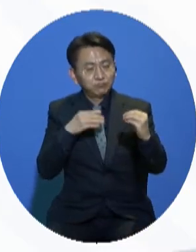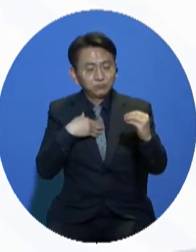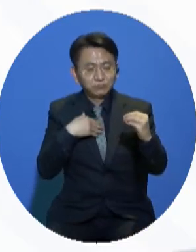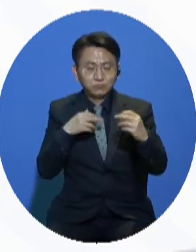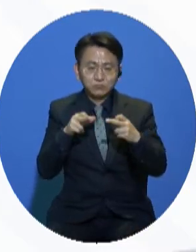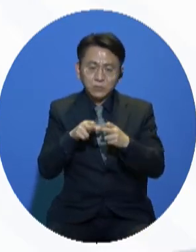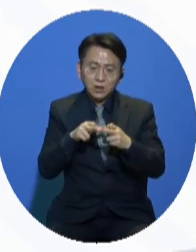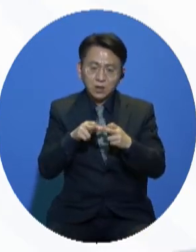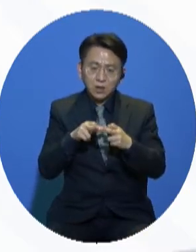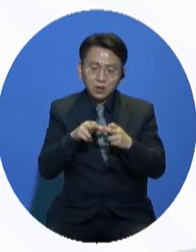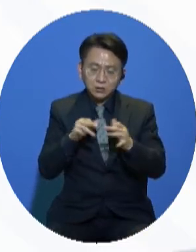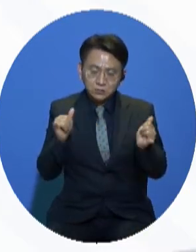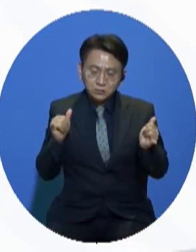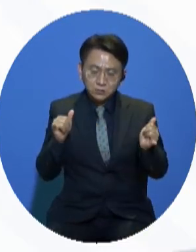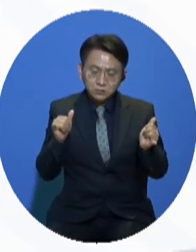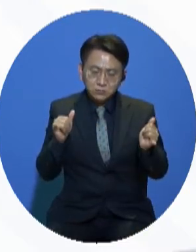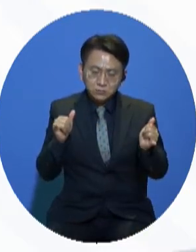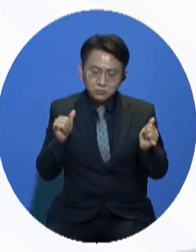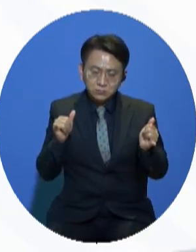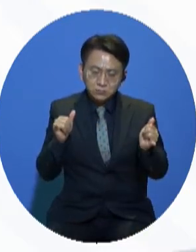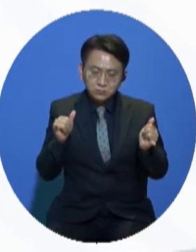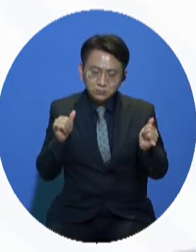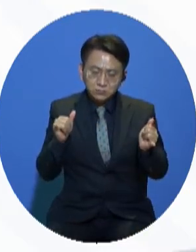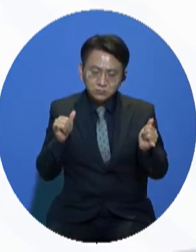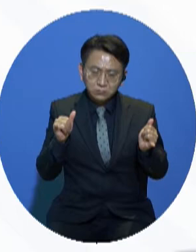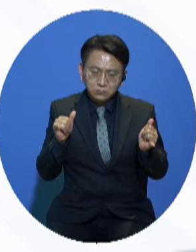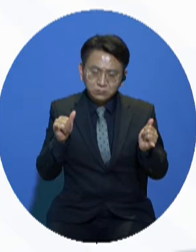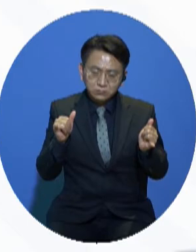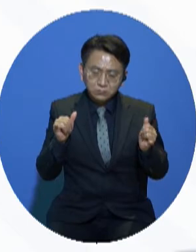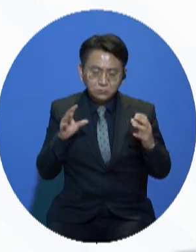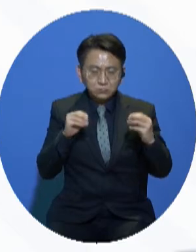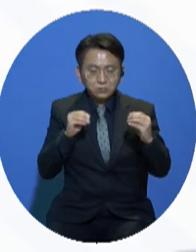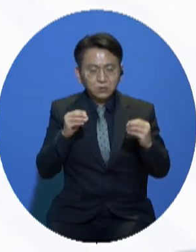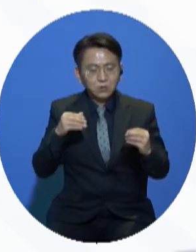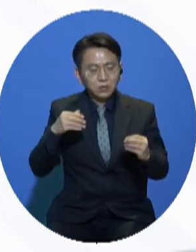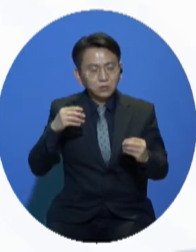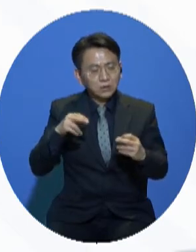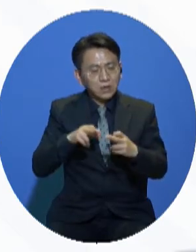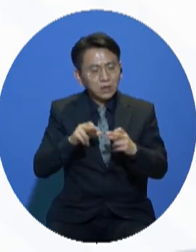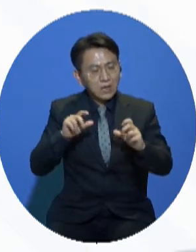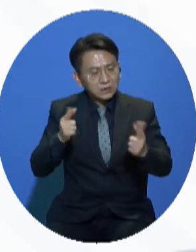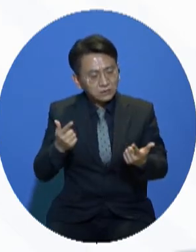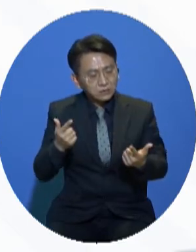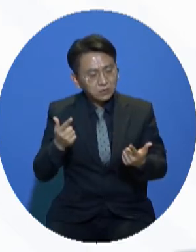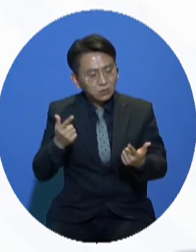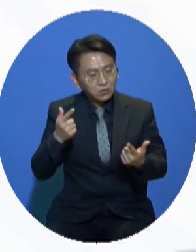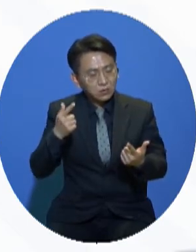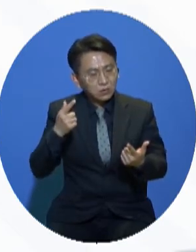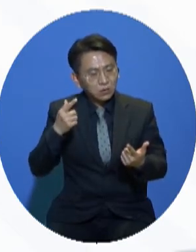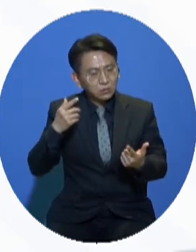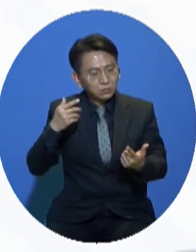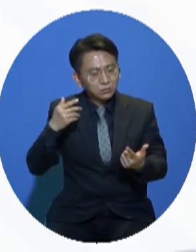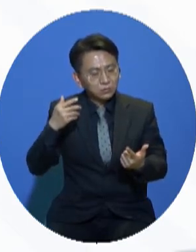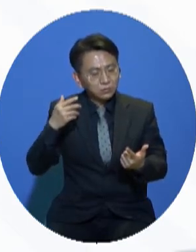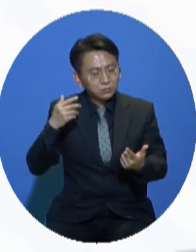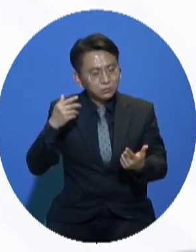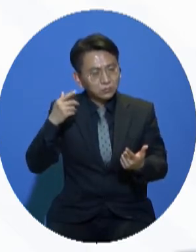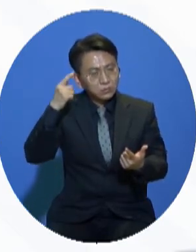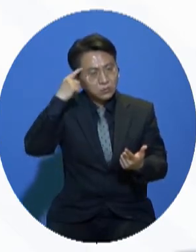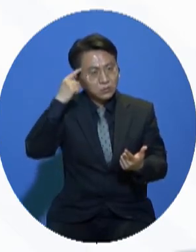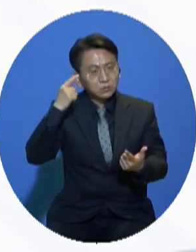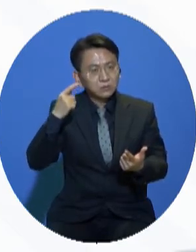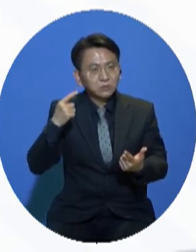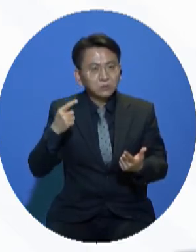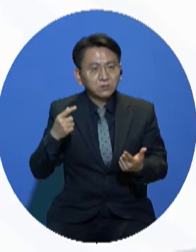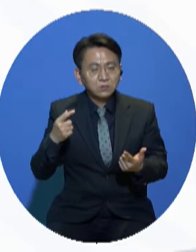장애인 사람이라는 것을 I'm really good at 깨닫지 hiding it, right? 모를 It's not 수도 that I'm 있을 trying to hide it. 것입니다. I 그래서 don't care. 제가 잘 I don't mind that I have 숨기는 a 그 disability.